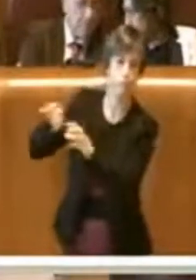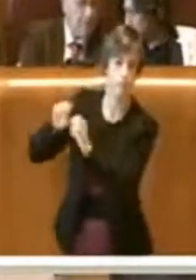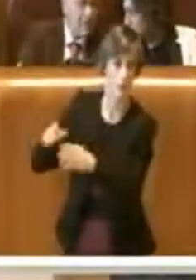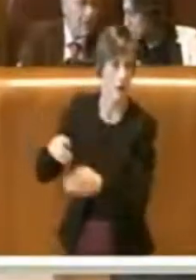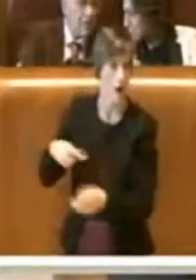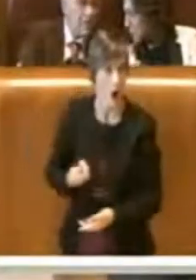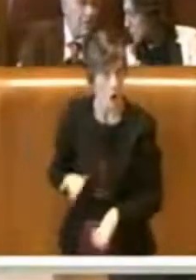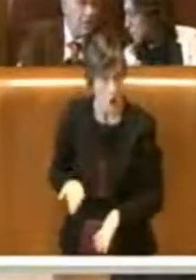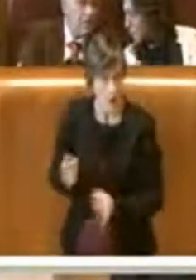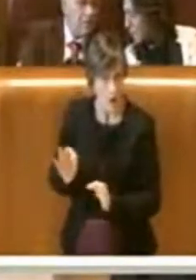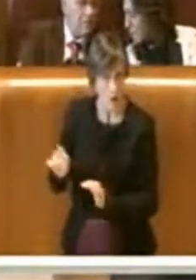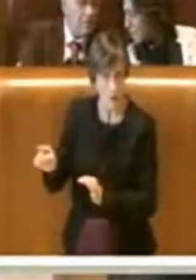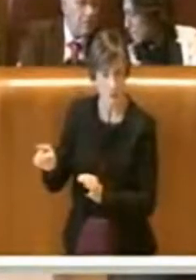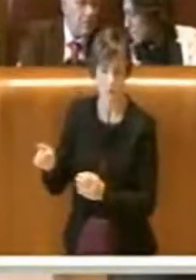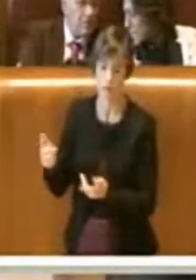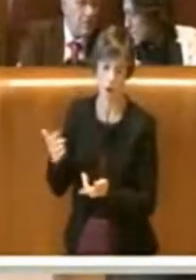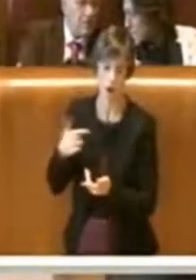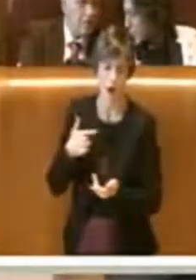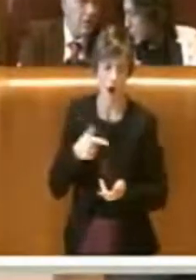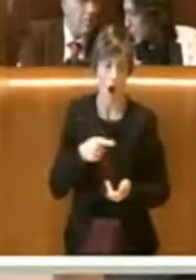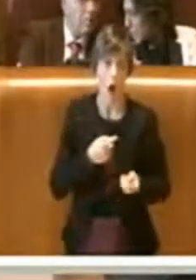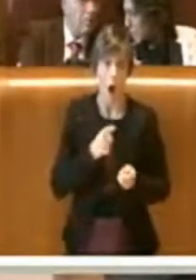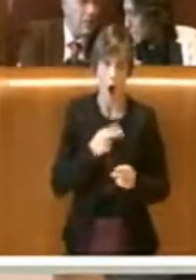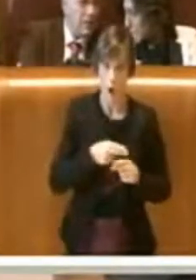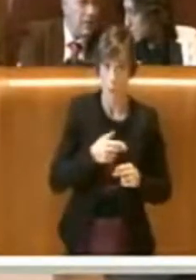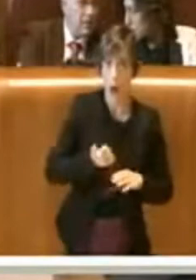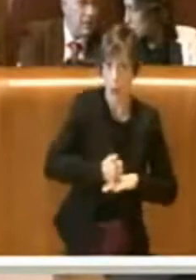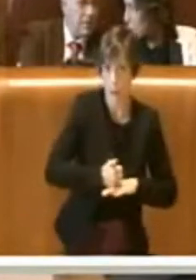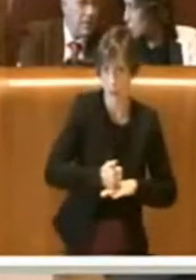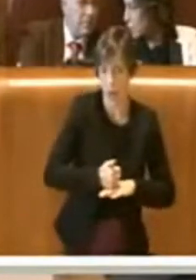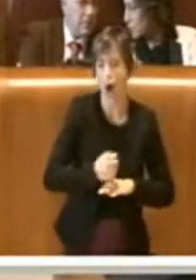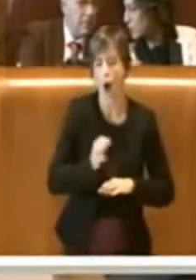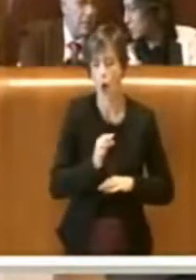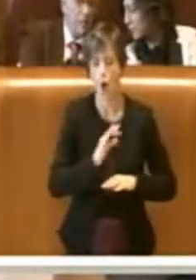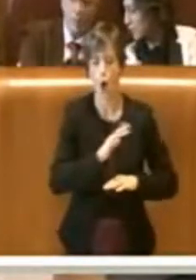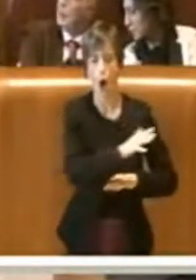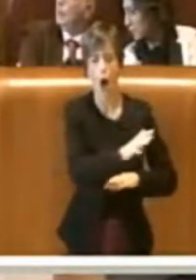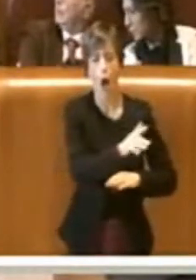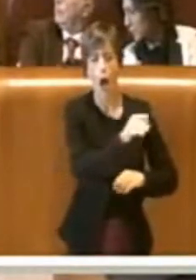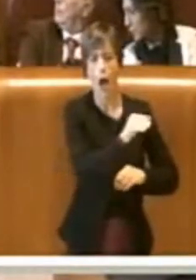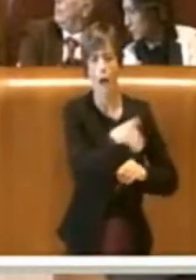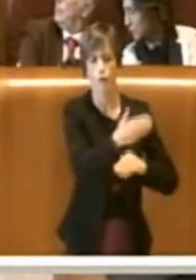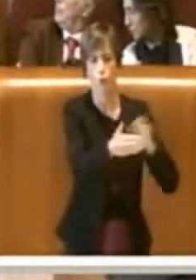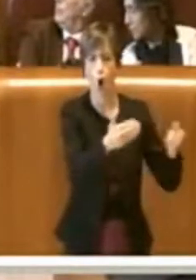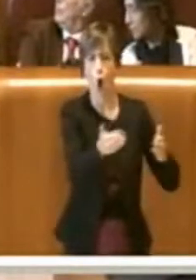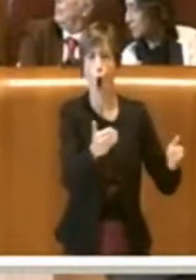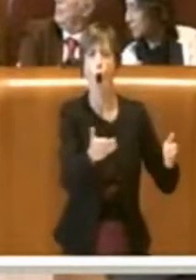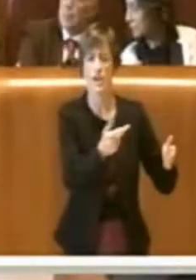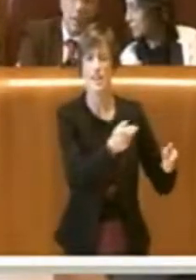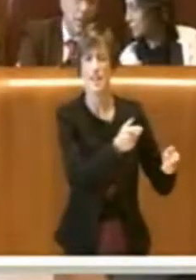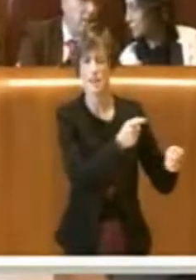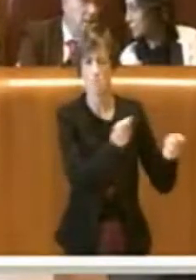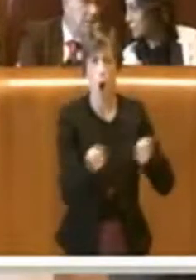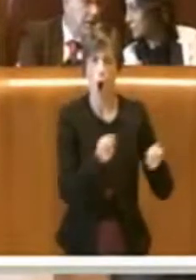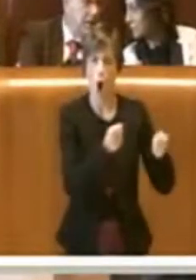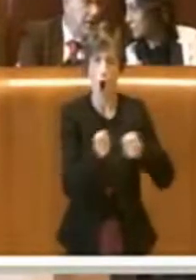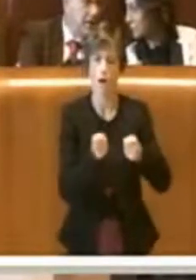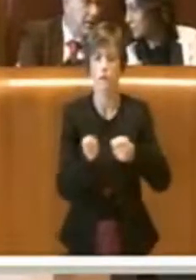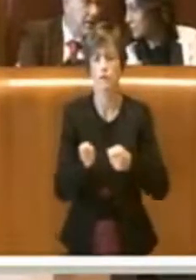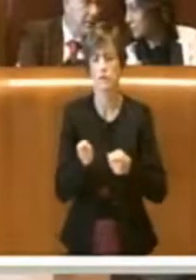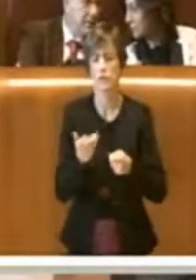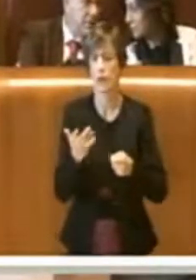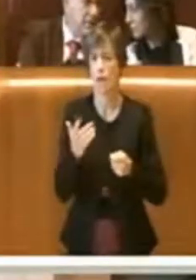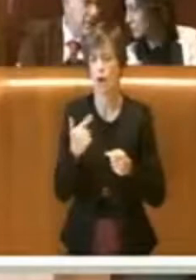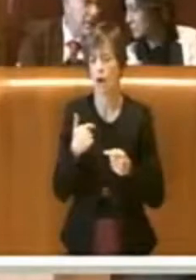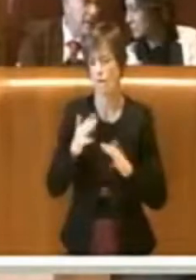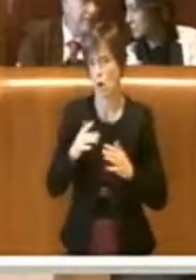provenienti anche da altri posti, provenienti anche da cittadini che vengono da fuori. Forse non abbiamo